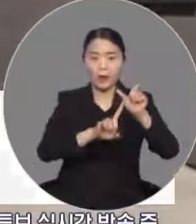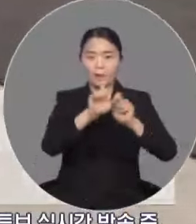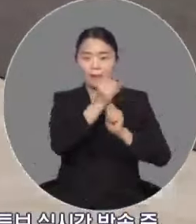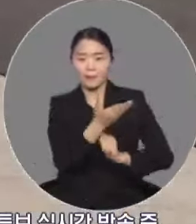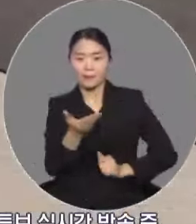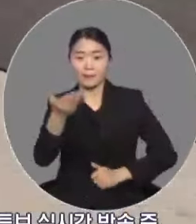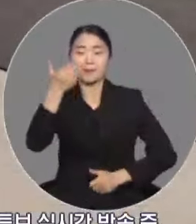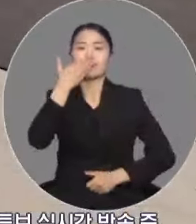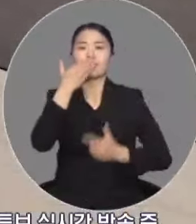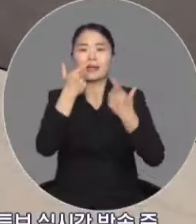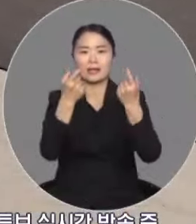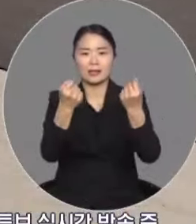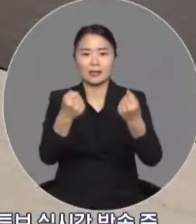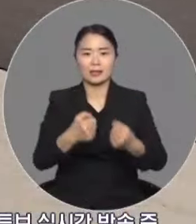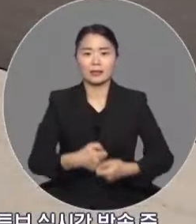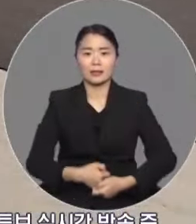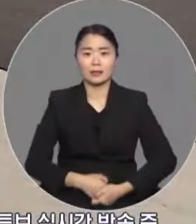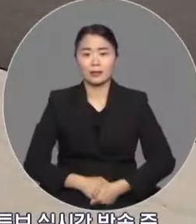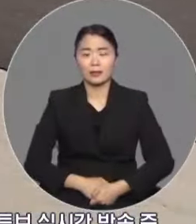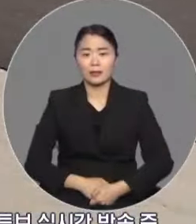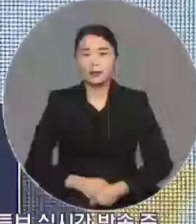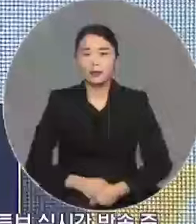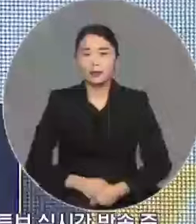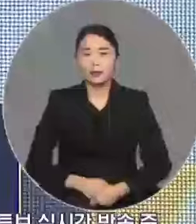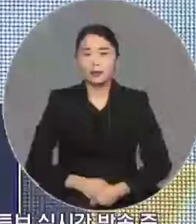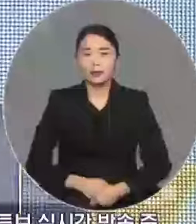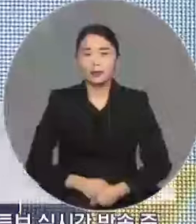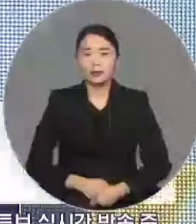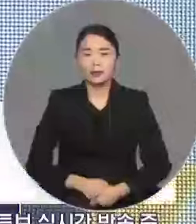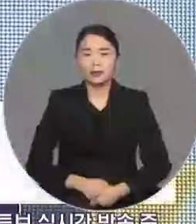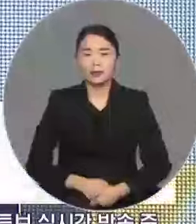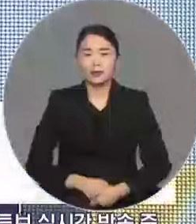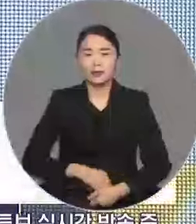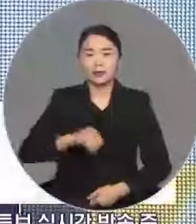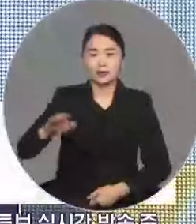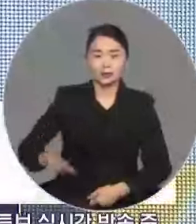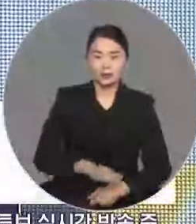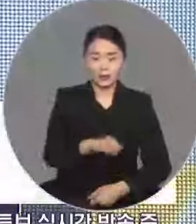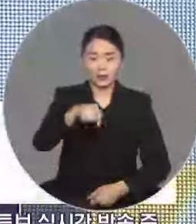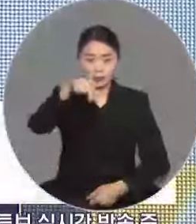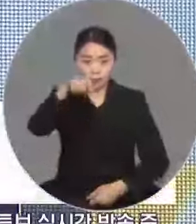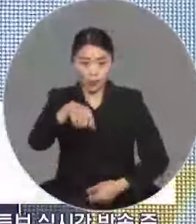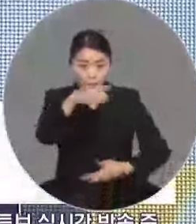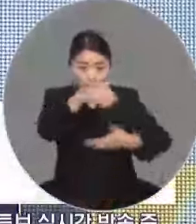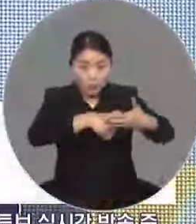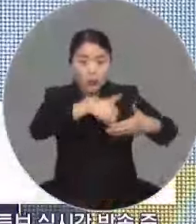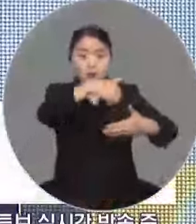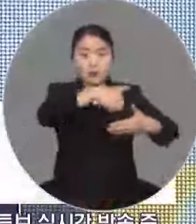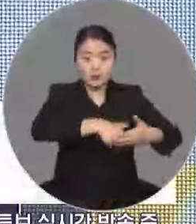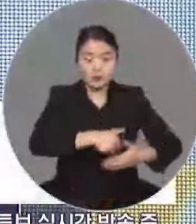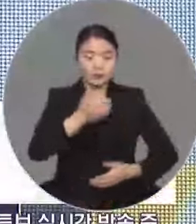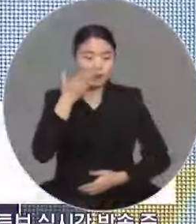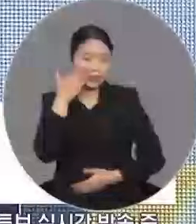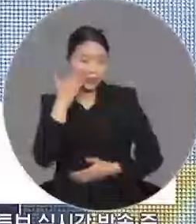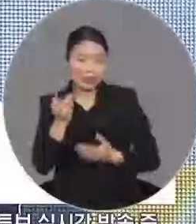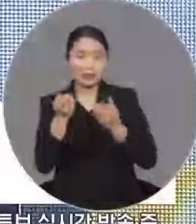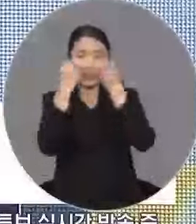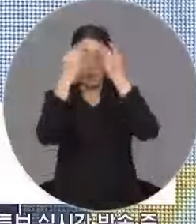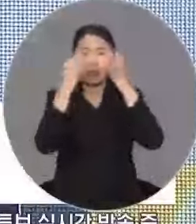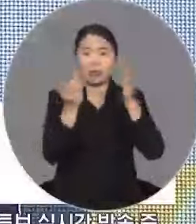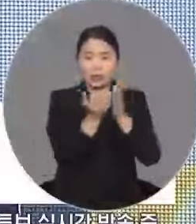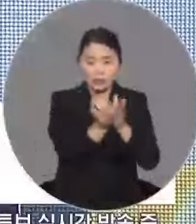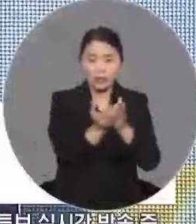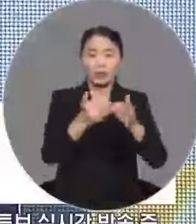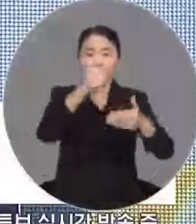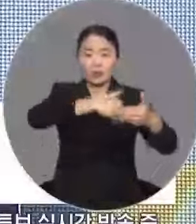것으로 보입니다. 우리 공사는 울산 북신항 액체 부두 축조 공사와 아울러 앞으로도